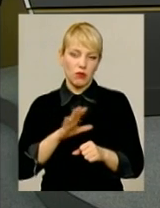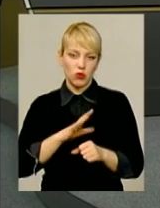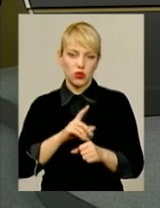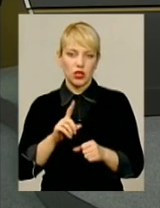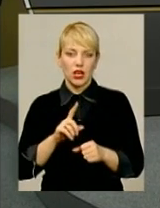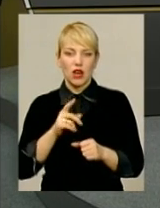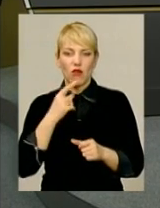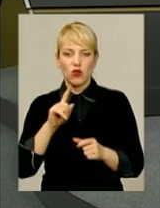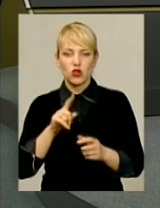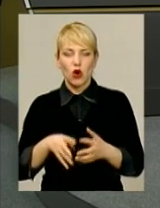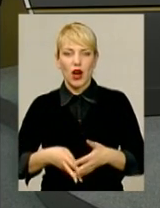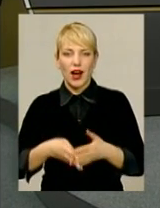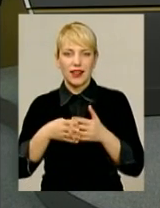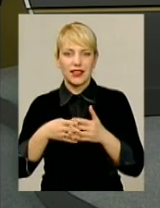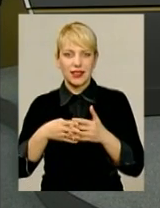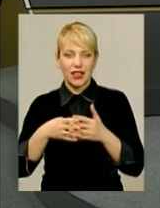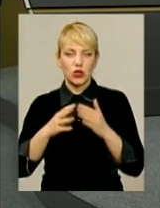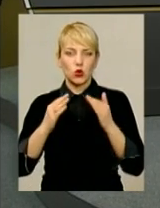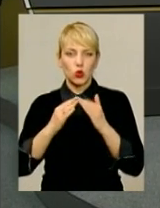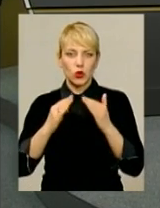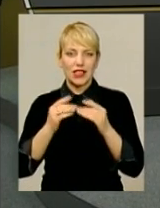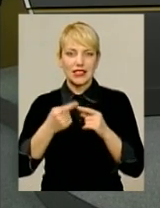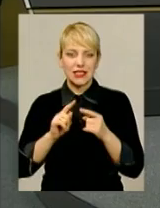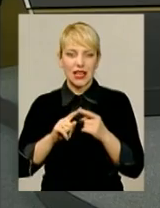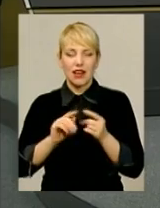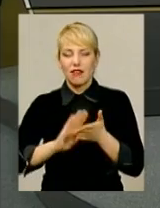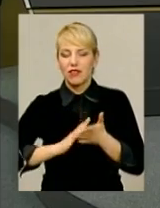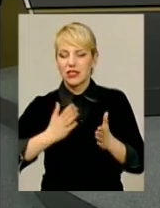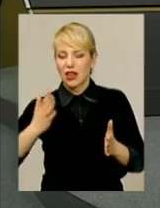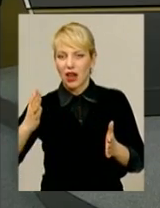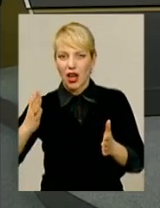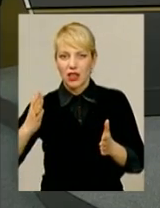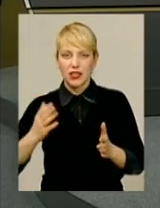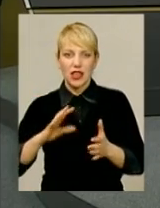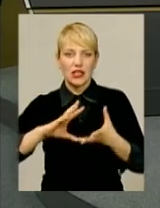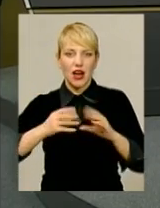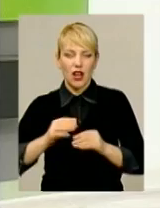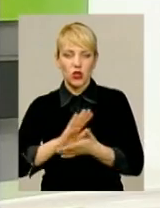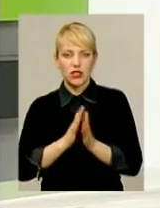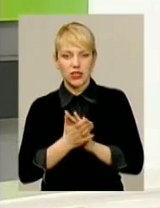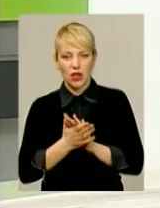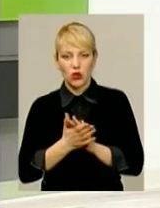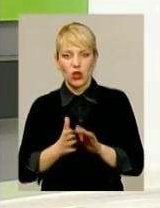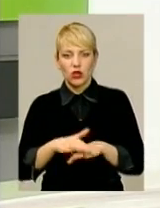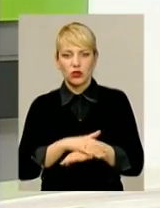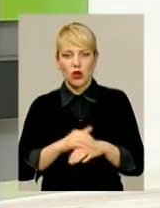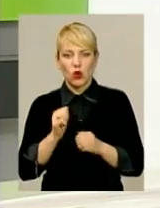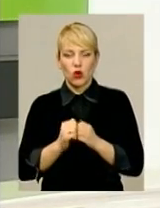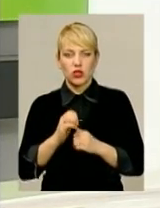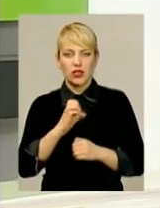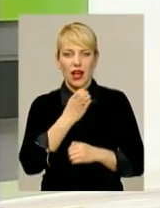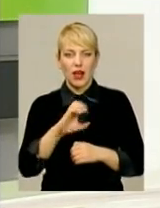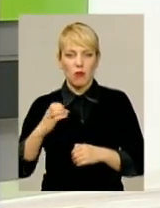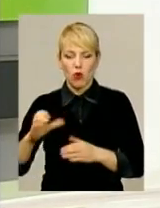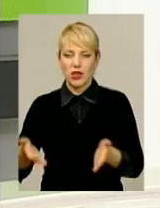кажуть, що архітектура – це віддзеркалення так само загального стану суспільства. Ну, що от кожна епоха, вона лишає щось своє. І,